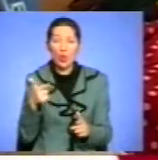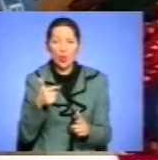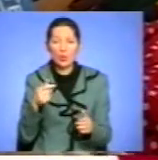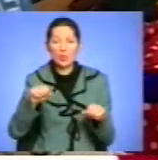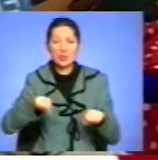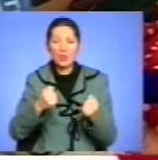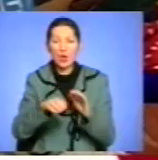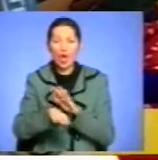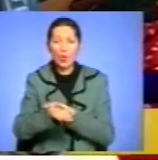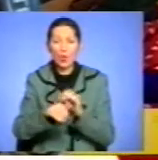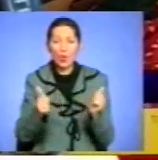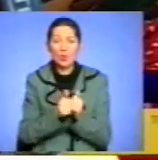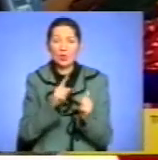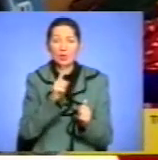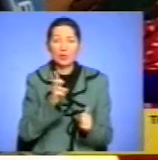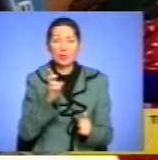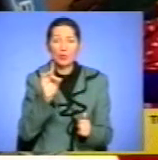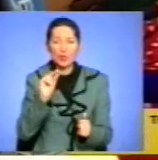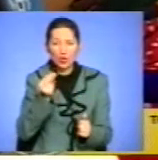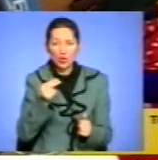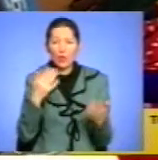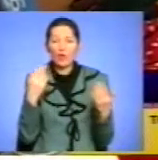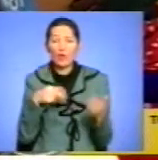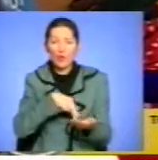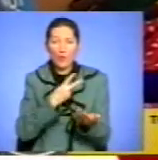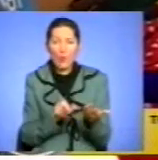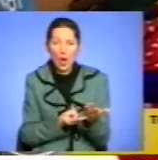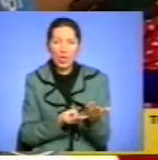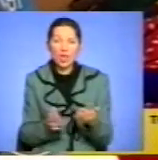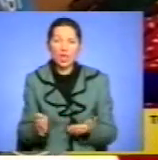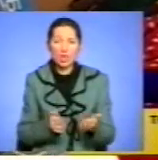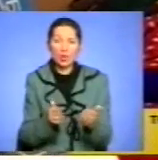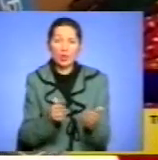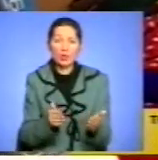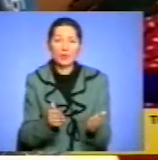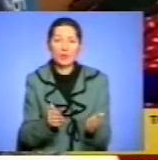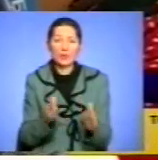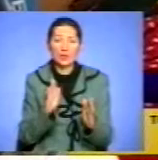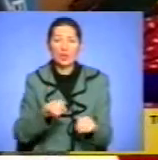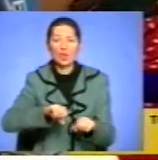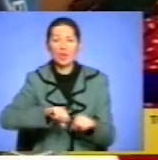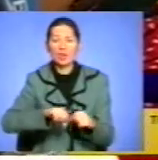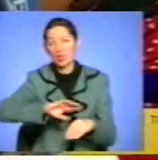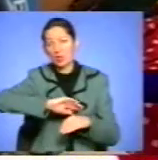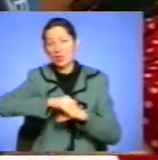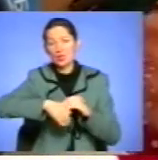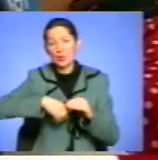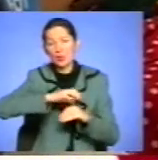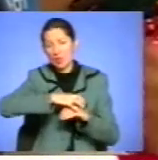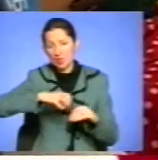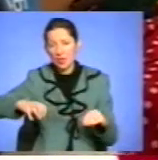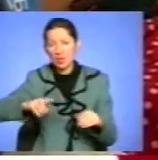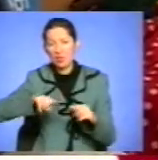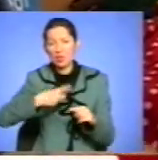руку біля збруча, впала на дорозі. Тільки зняли мені гіпс, через 2 неділі наложили